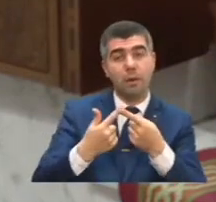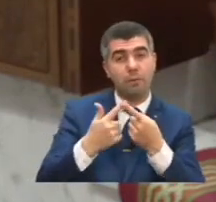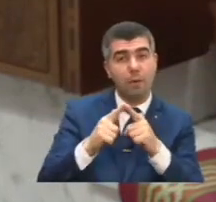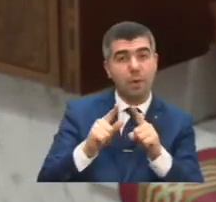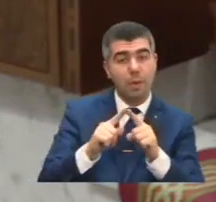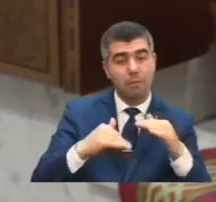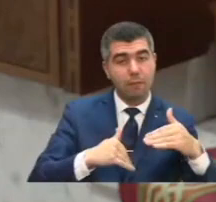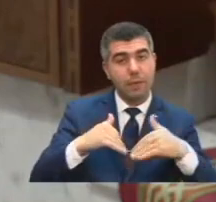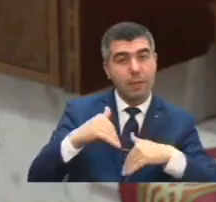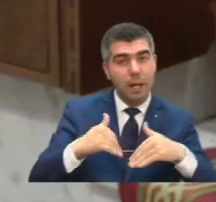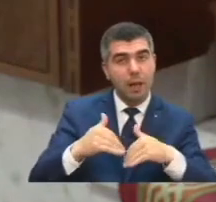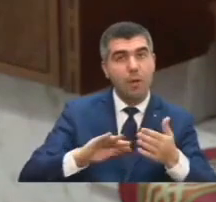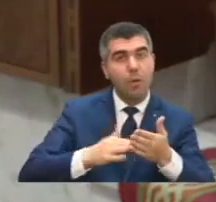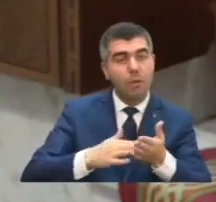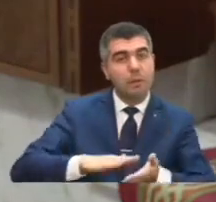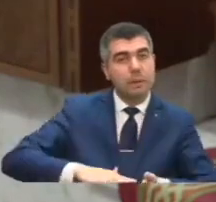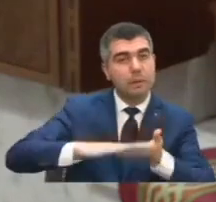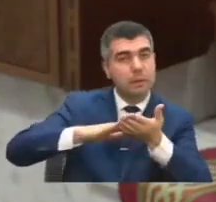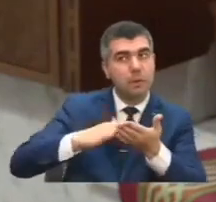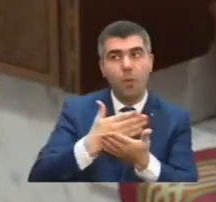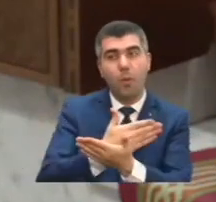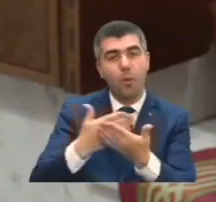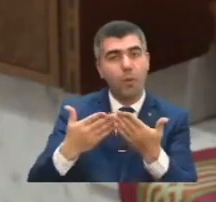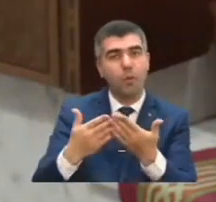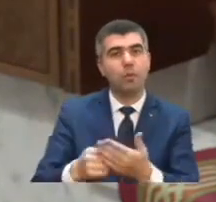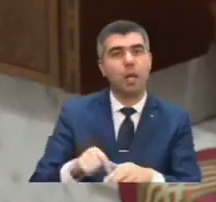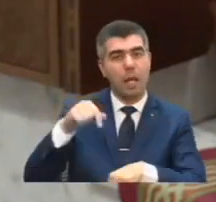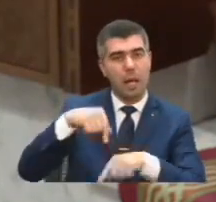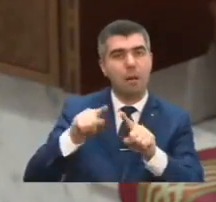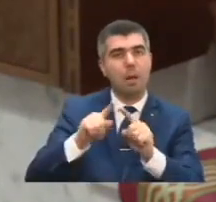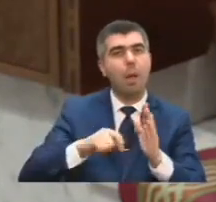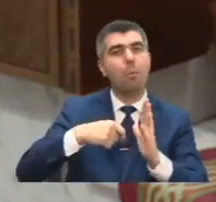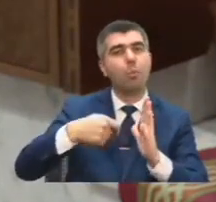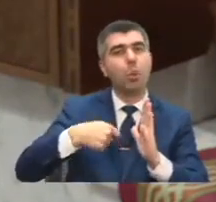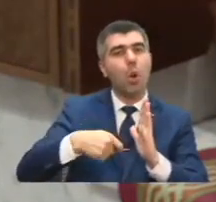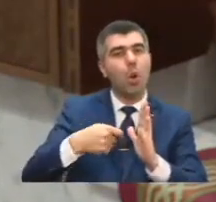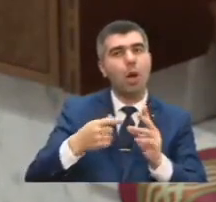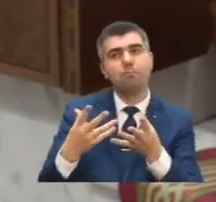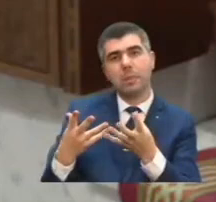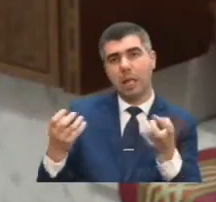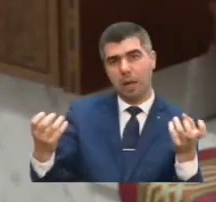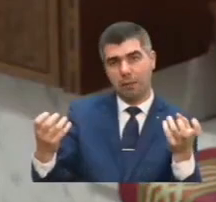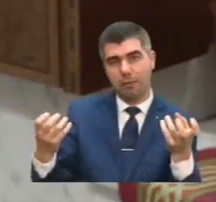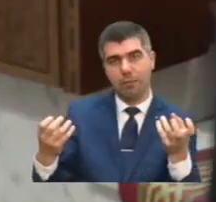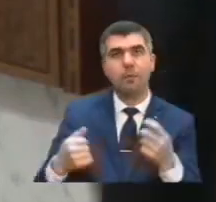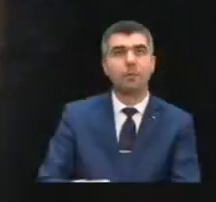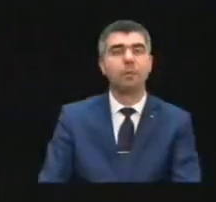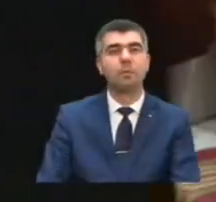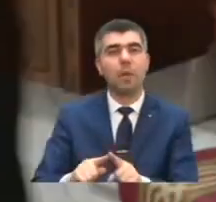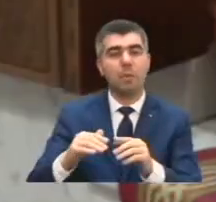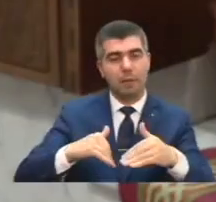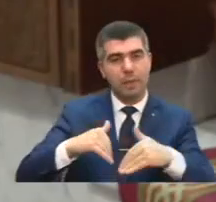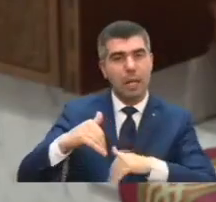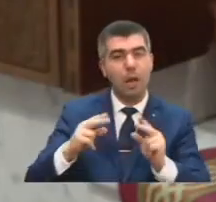في سؤالكم. وكذلك بطبيعه الحال عندنا واحد العدد ديال المشاريع اللي كنت سبق اللي ذكرتها فيما يتعلق بالطرق